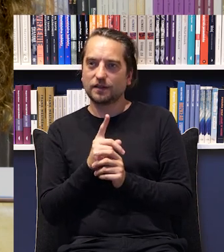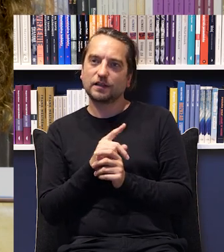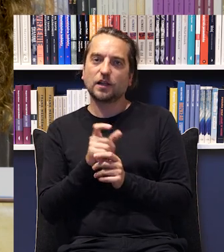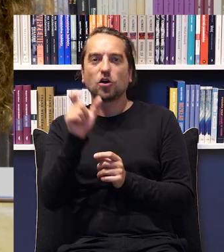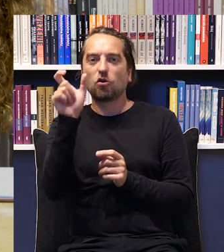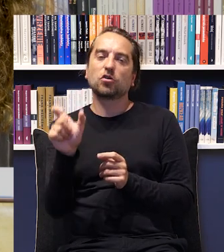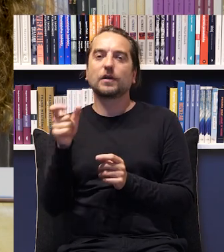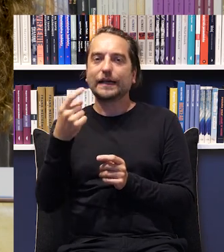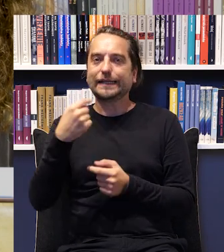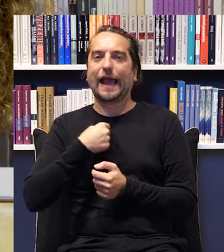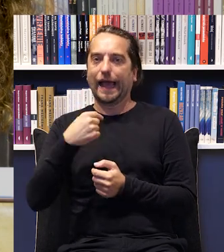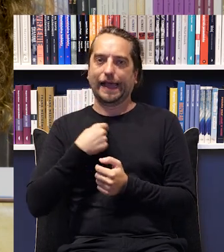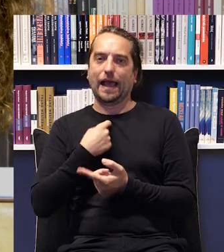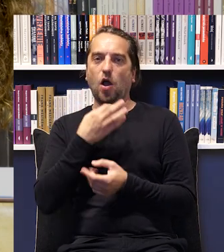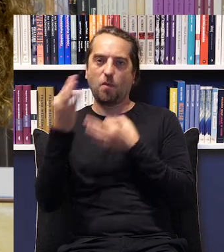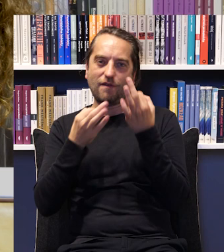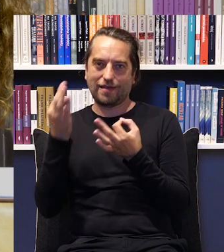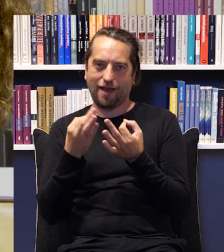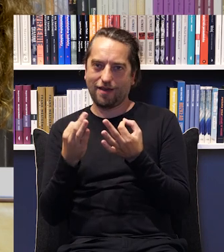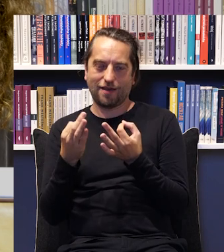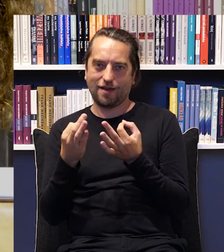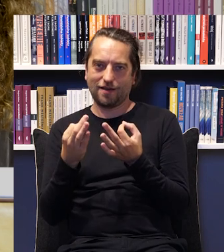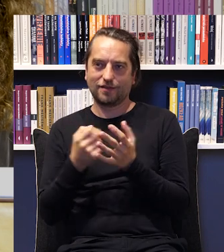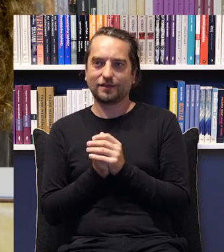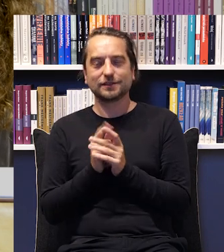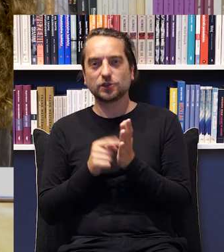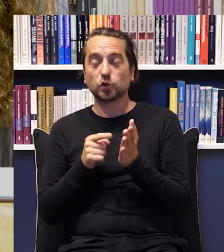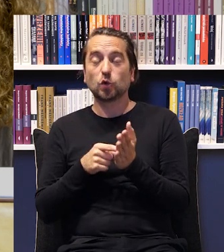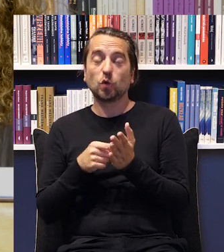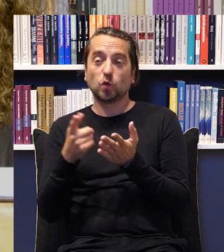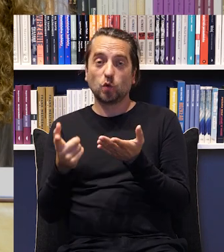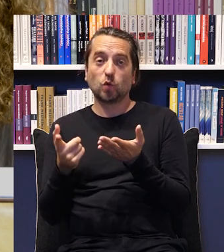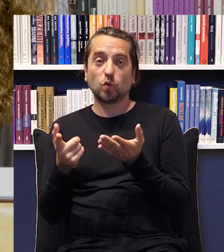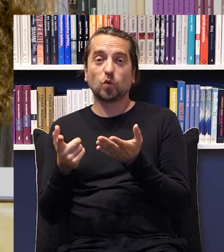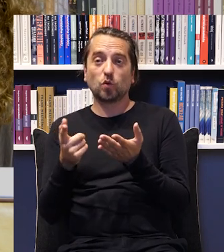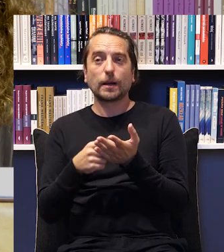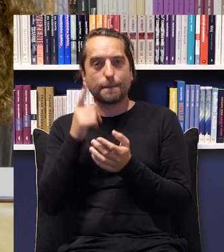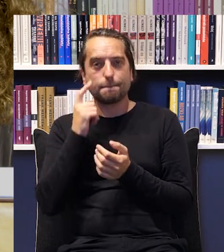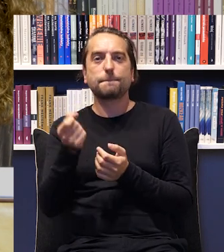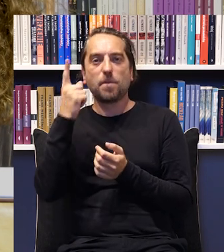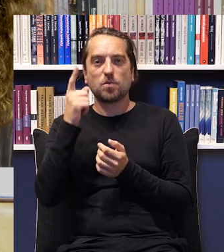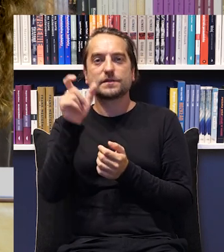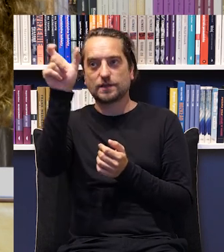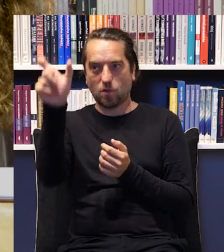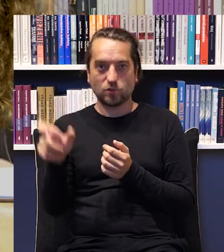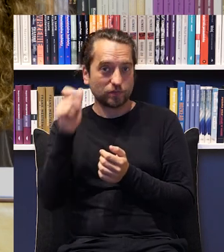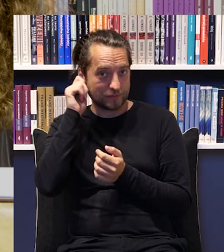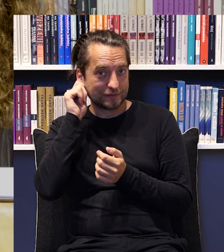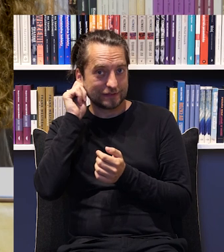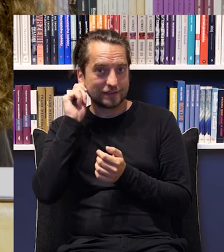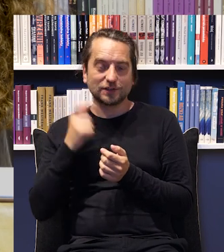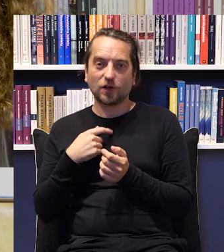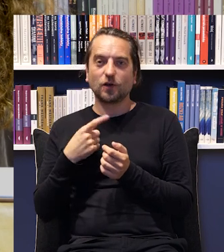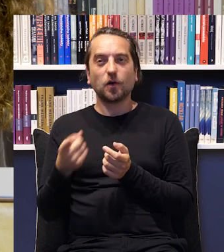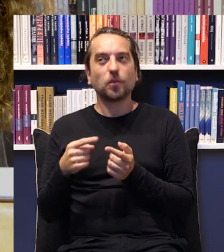fanką pierwszoosobowych narracji i tutaj akurat, ponieważ miałam właśnie ten pomysł na tę bohaterkę, to jakoś mi